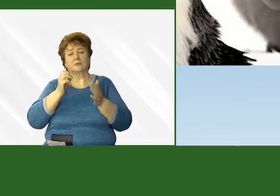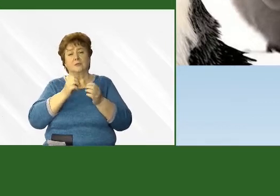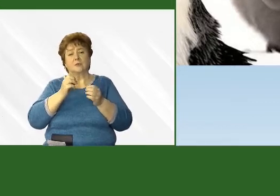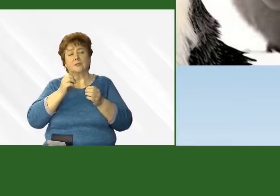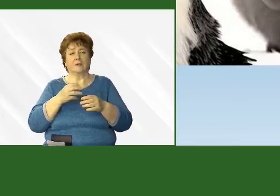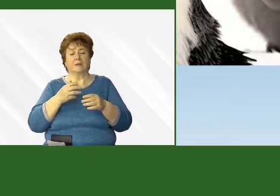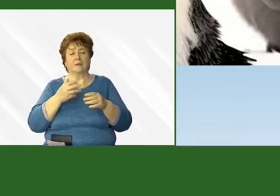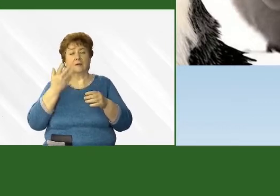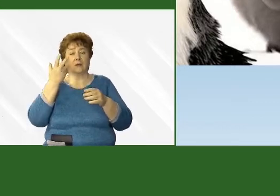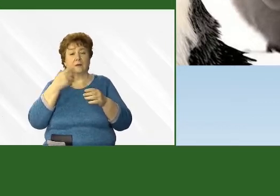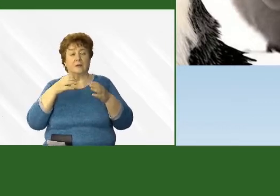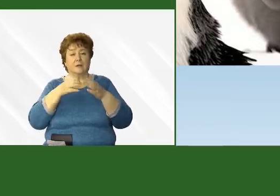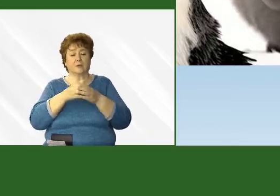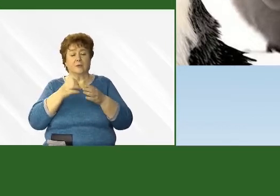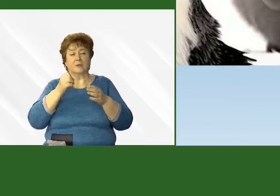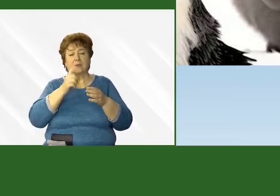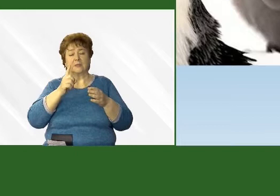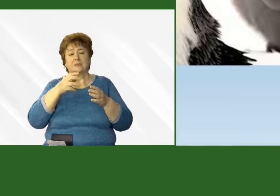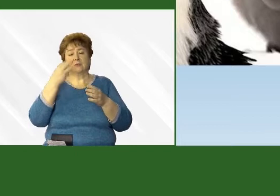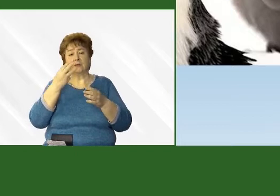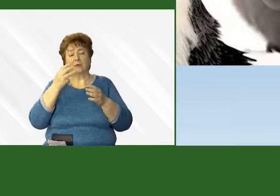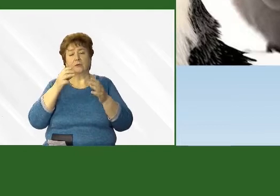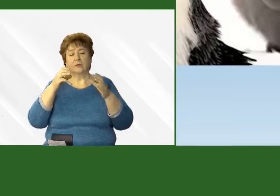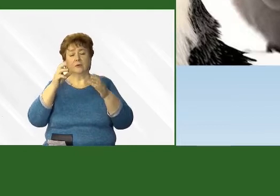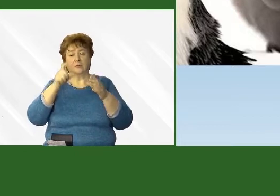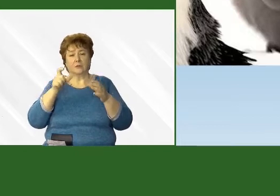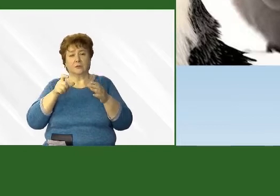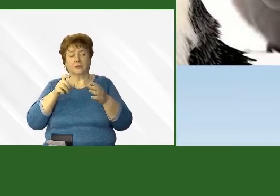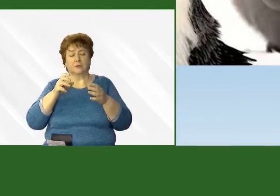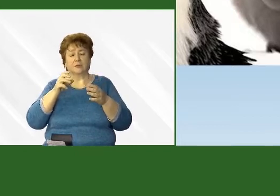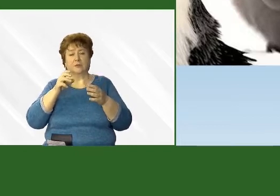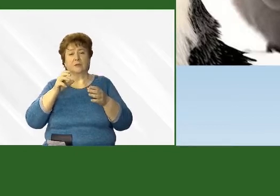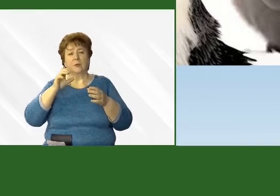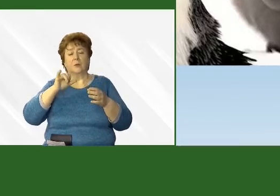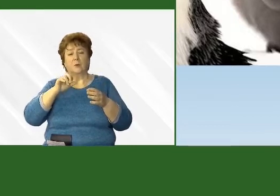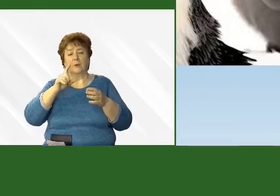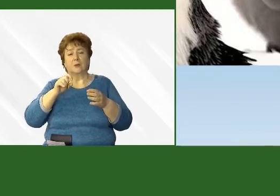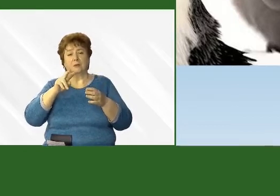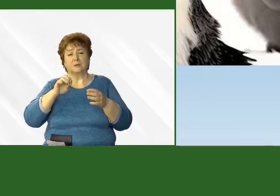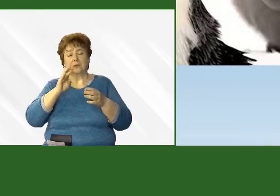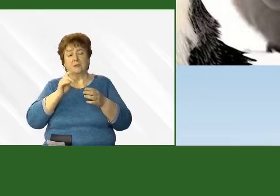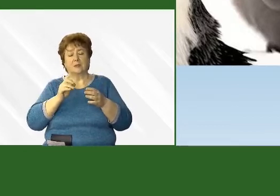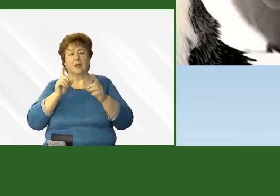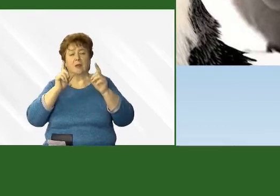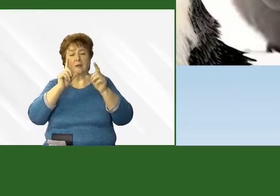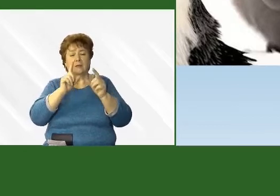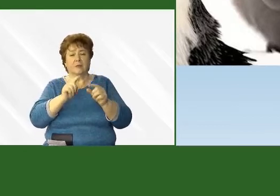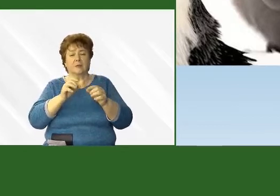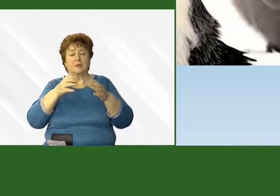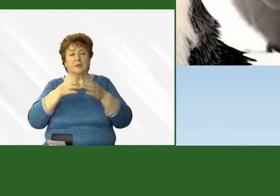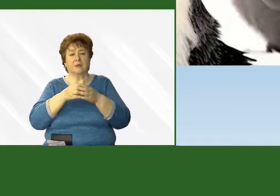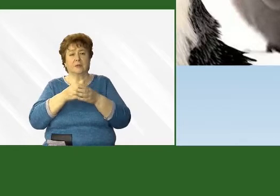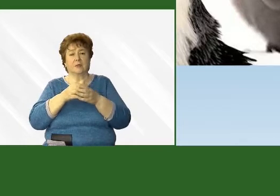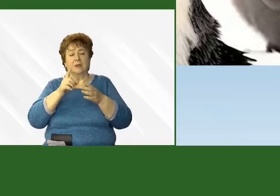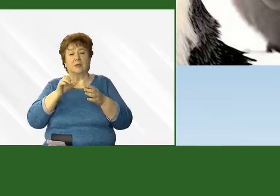1910-13 годах, когда группа из трех человек, в том числе Эдриана Уилсона, отправилась с базы на